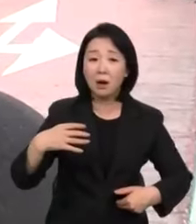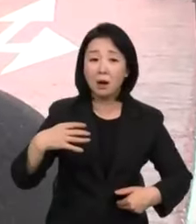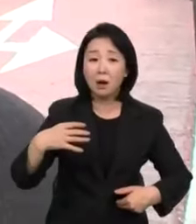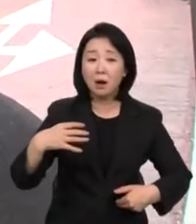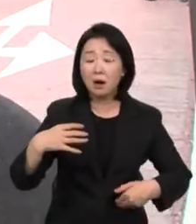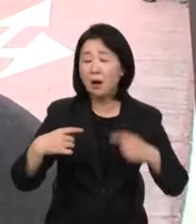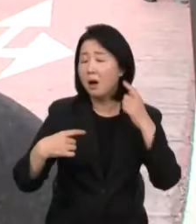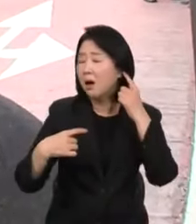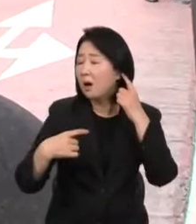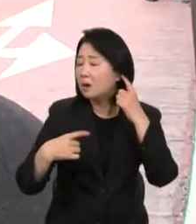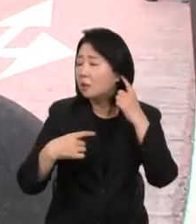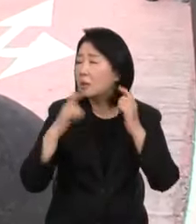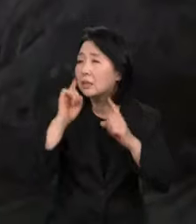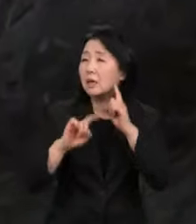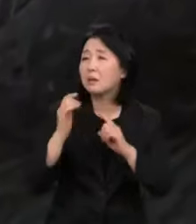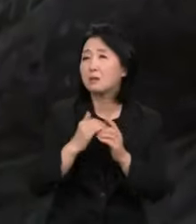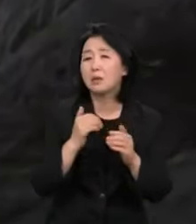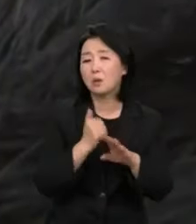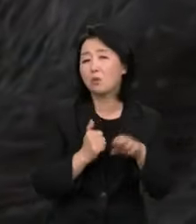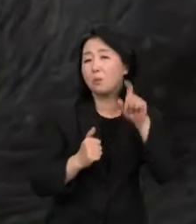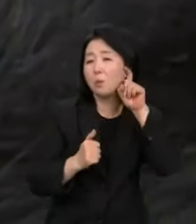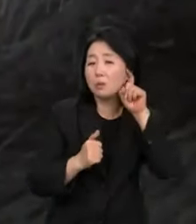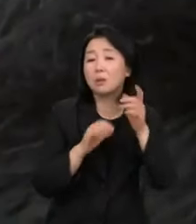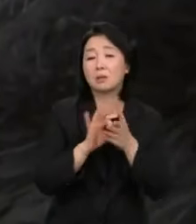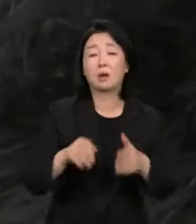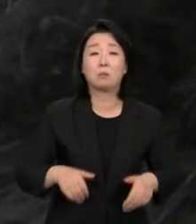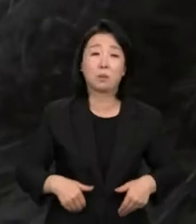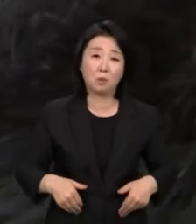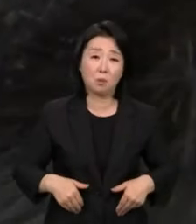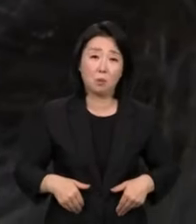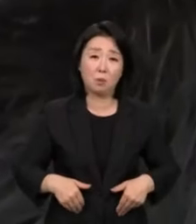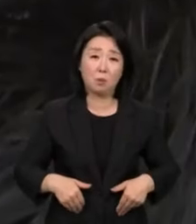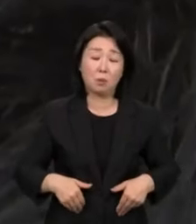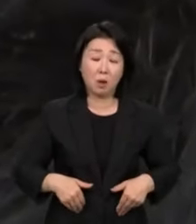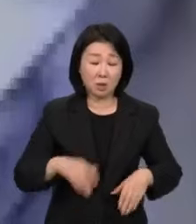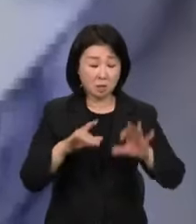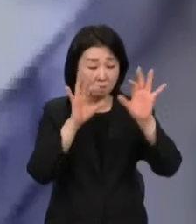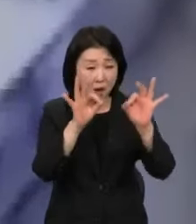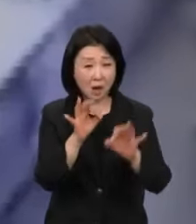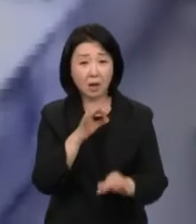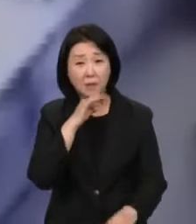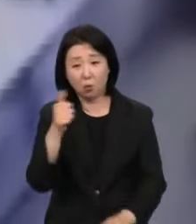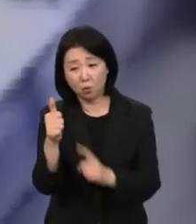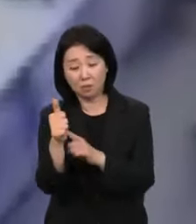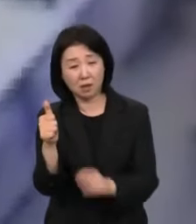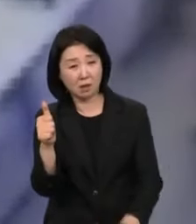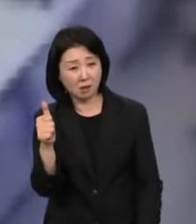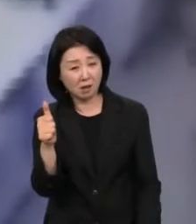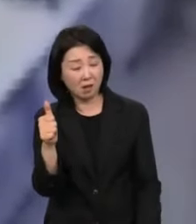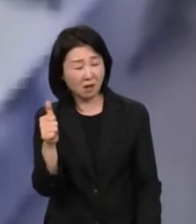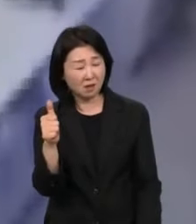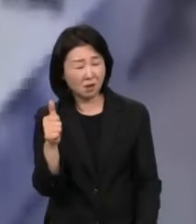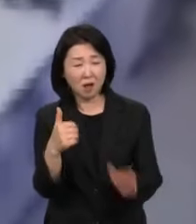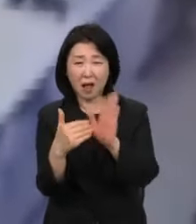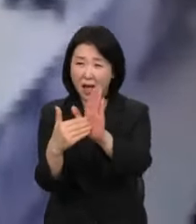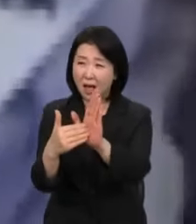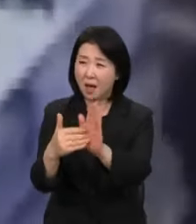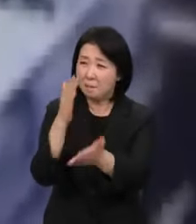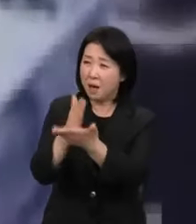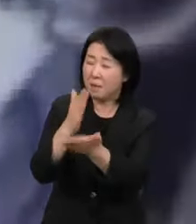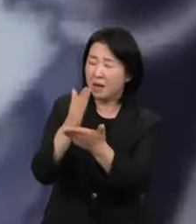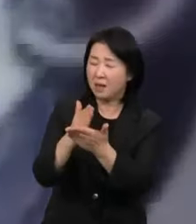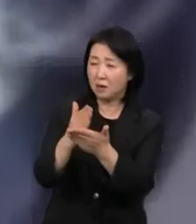다친 피해자는 보청기를 껴야 합니다. 이 장면을 목격한 50대 박경석 씨도 막아섰다가 크게